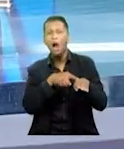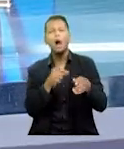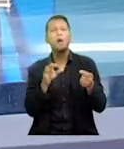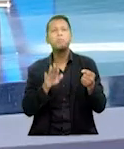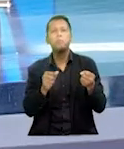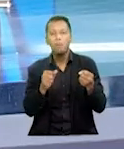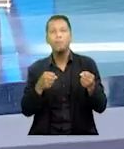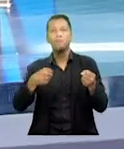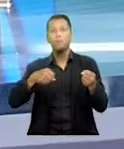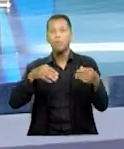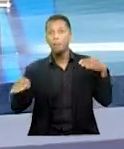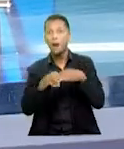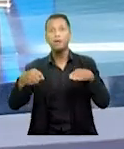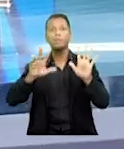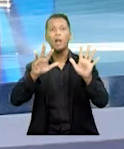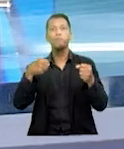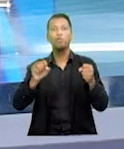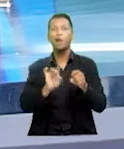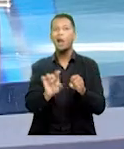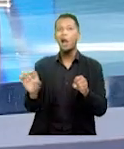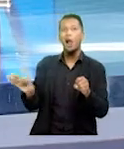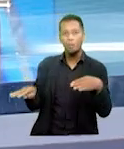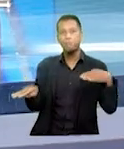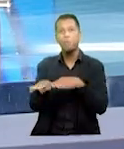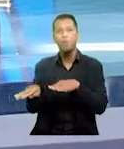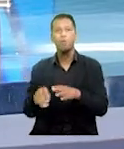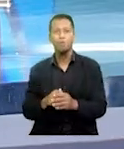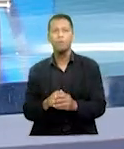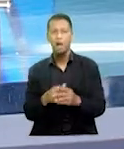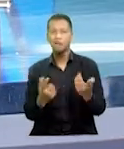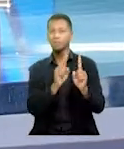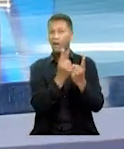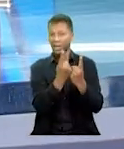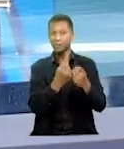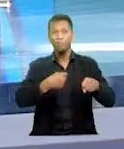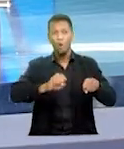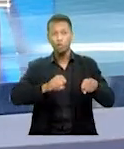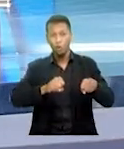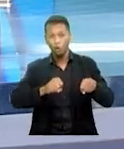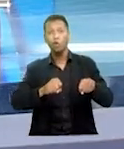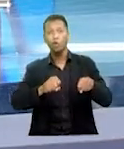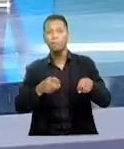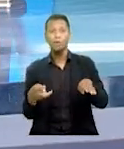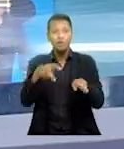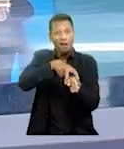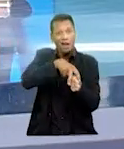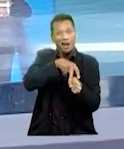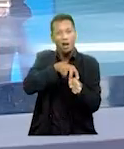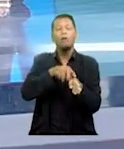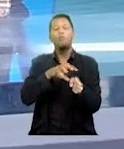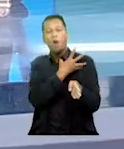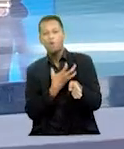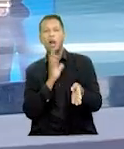terkendali, menabrak 9 motor lain yang tengah melaju di depannya. Akibatnya 11 orang pengendara motor dan penumpangnya terluka, dilarikan ke